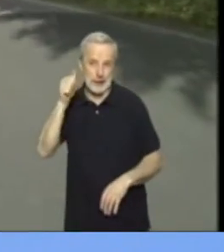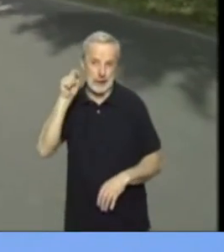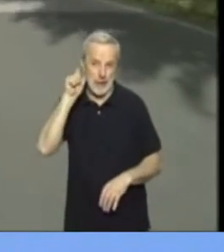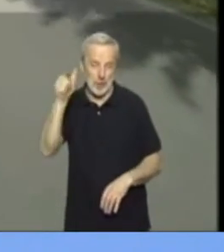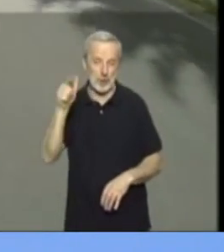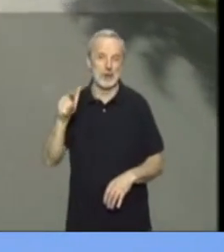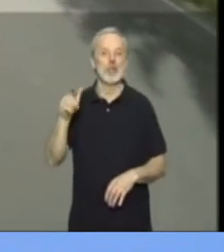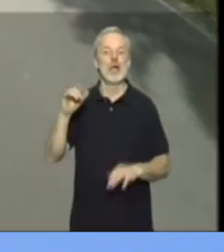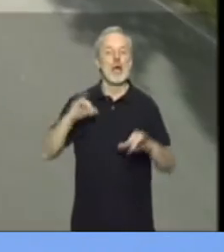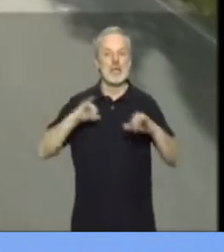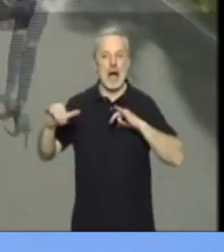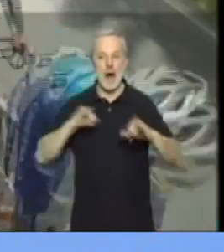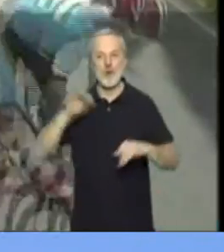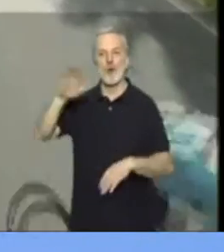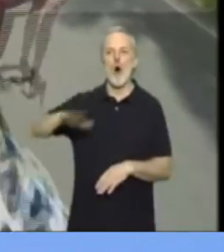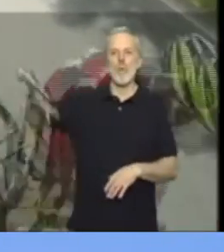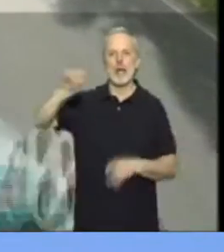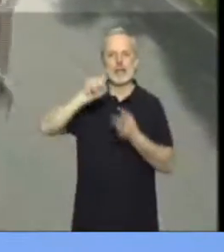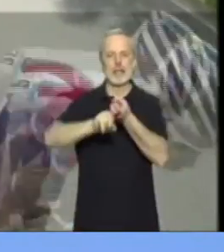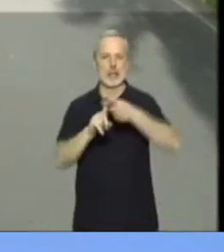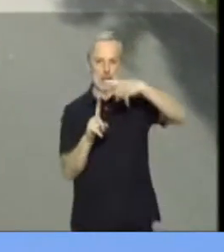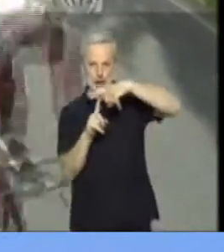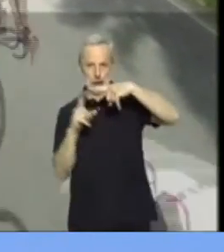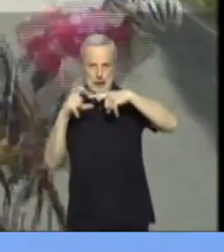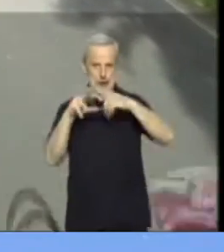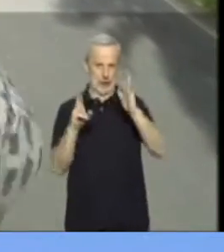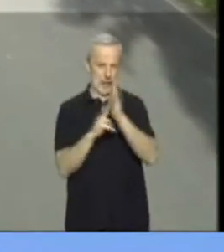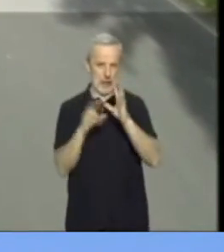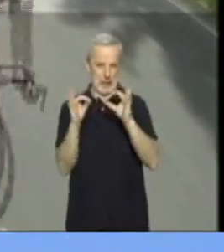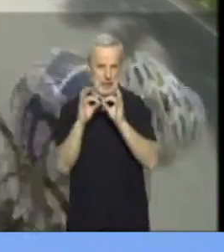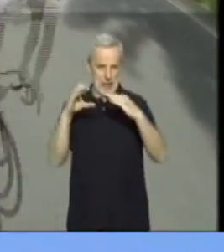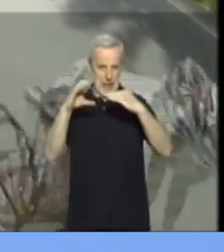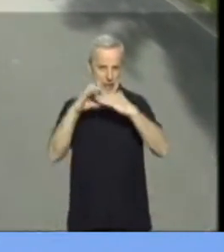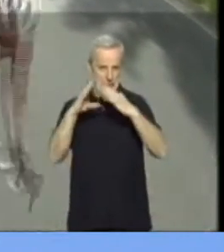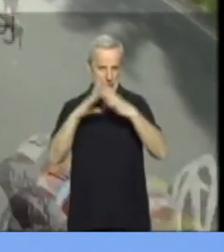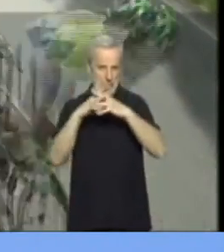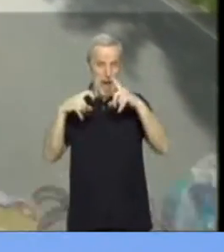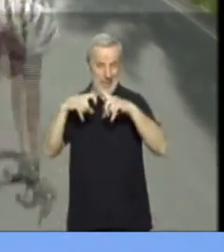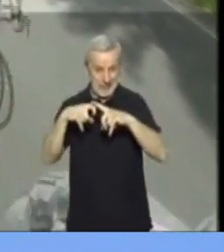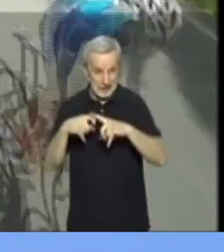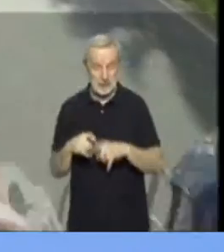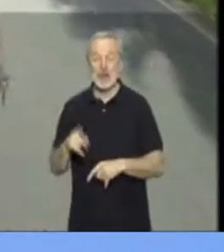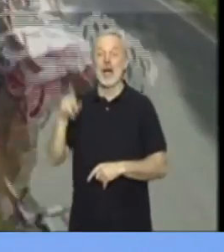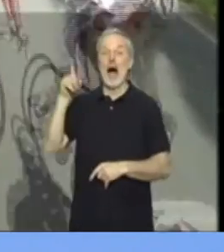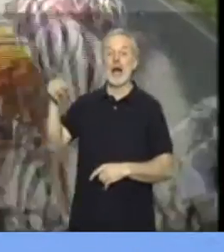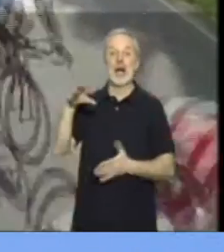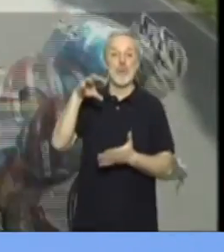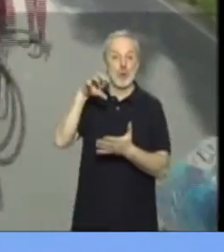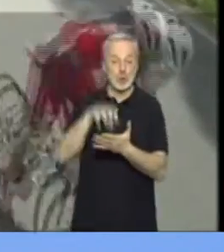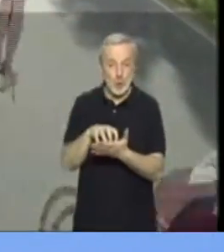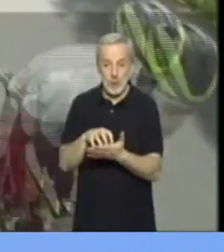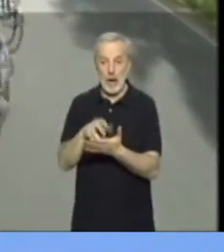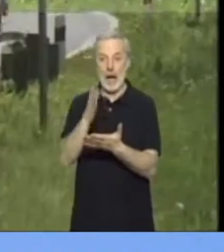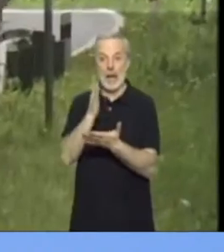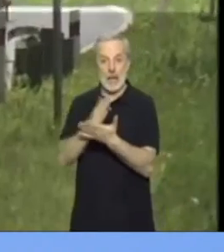ve Štemberku, kde když přijede celá skupina nadělená a jedou se tam